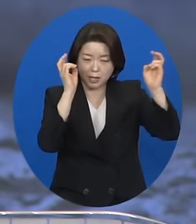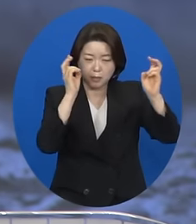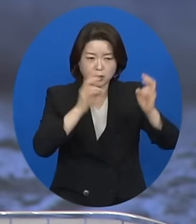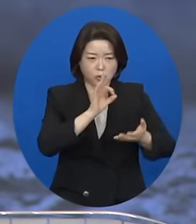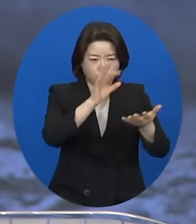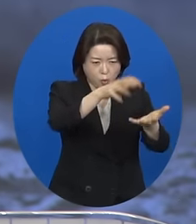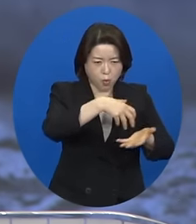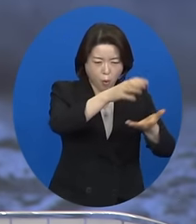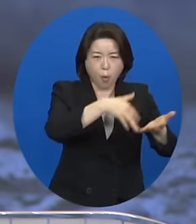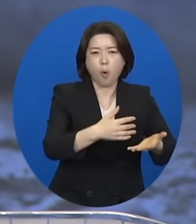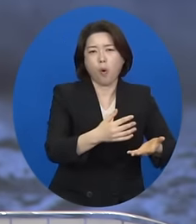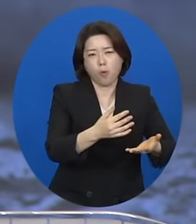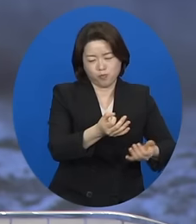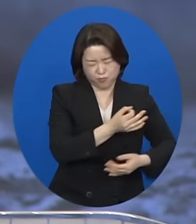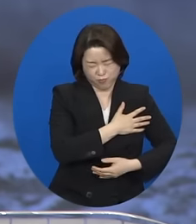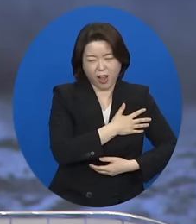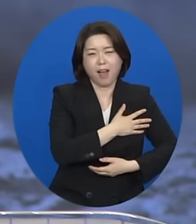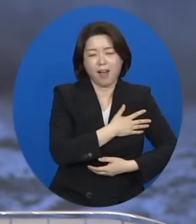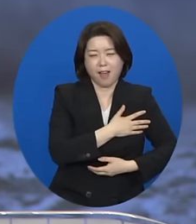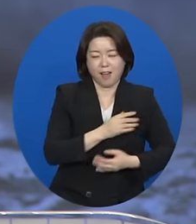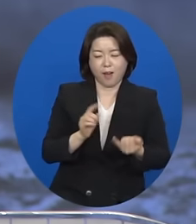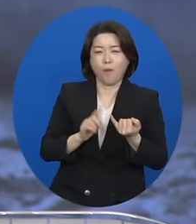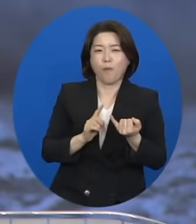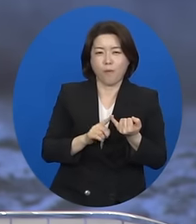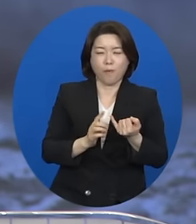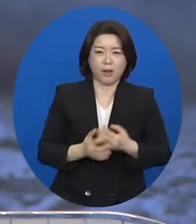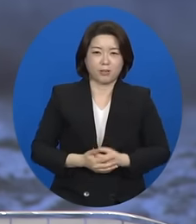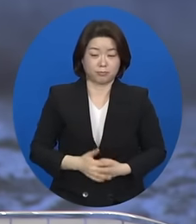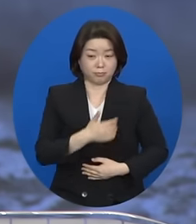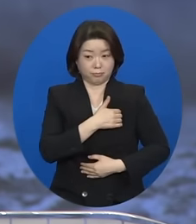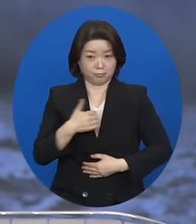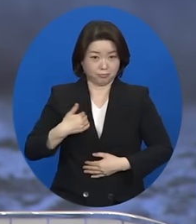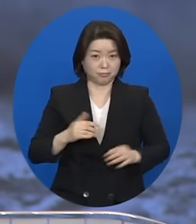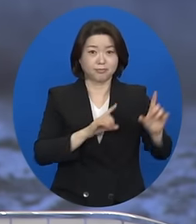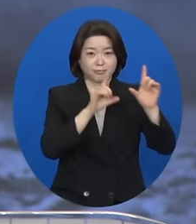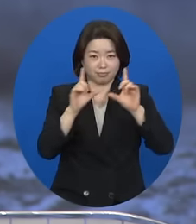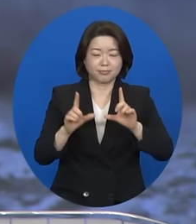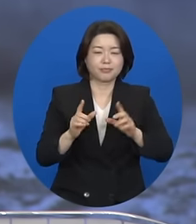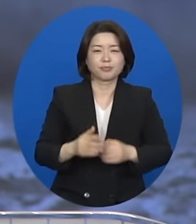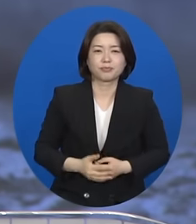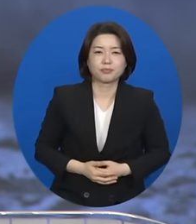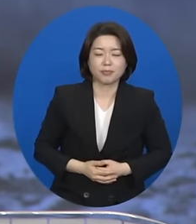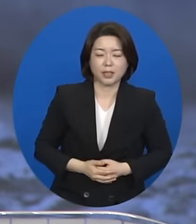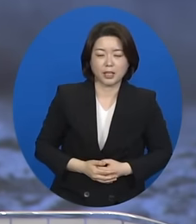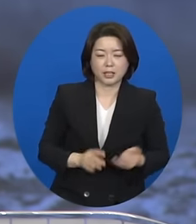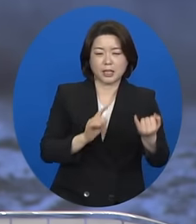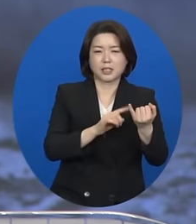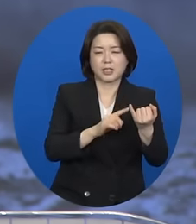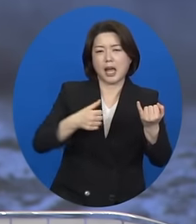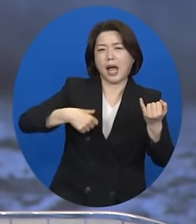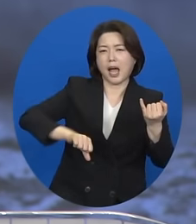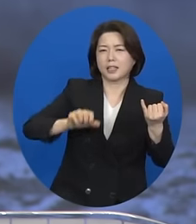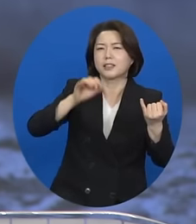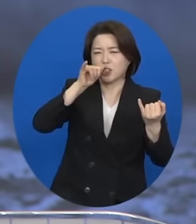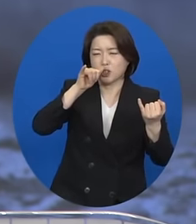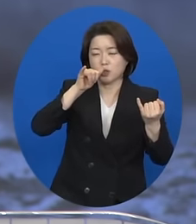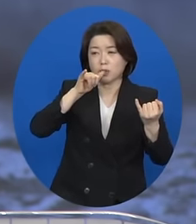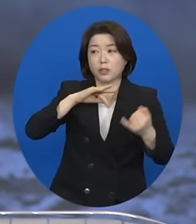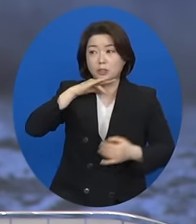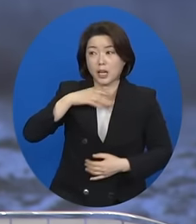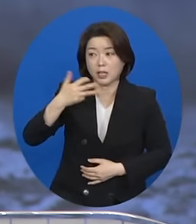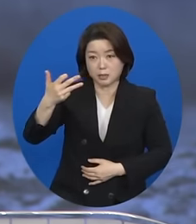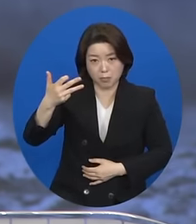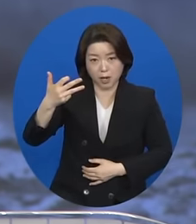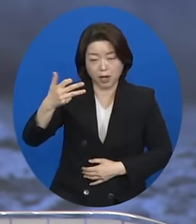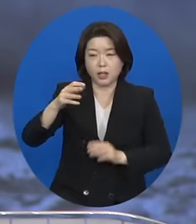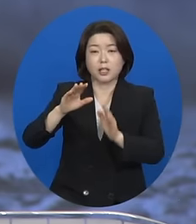분이었습니다 어 참 그 넉넉한 삶을 살고 계셨는데이 아들이 있었어요 18세가 되었습니다